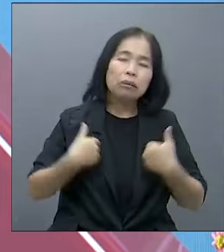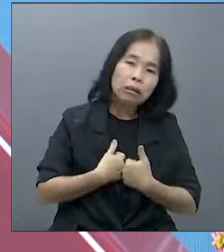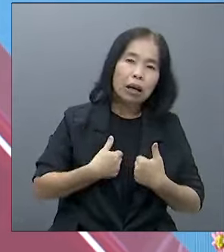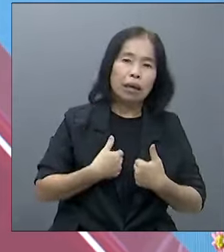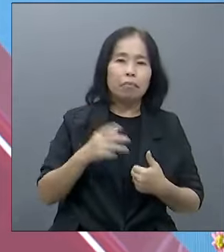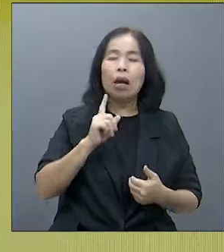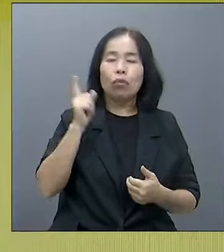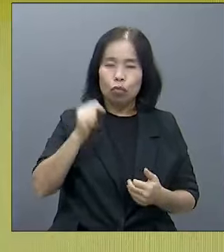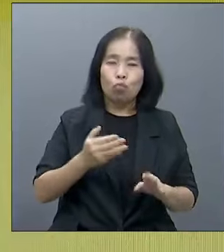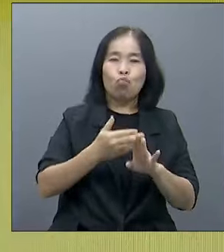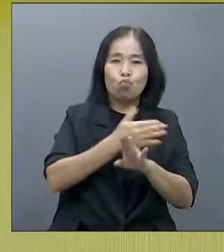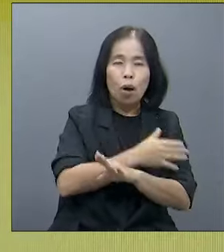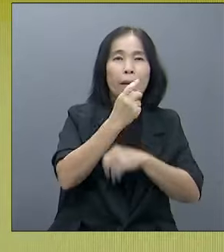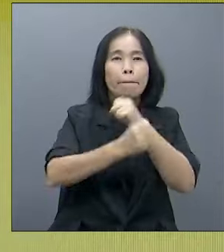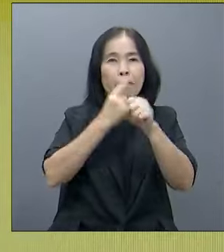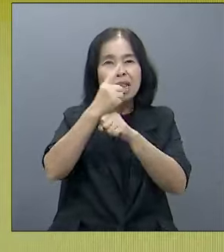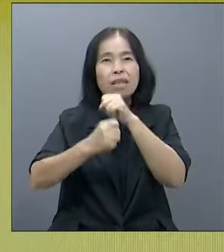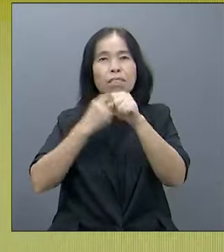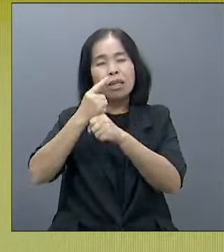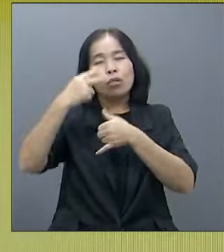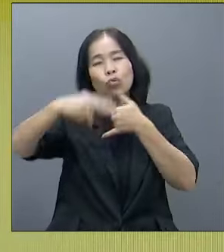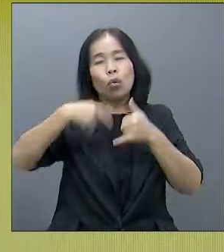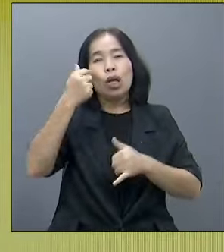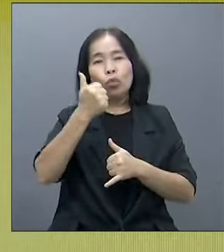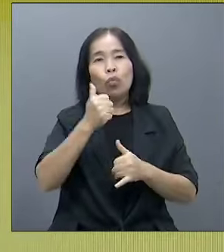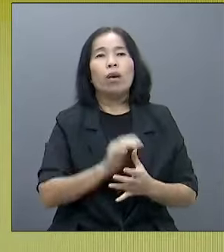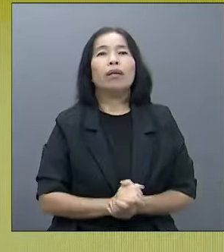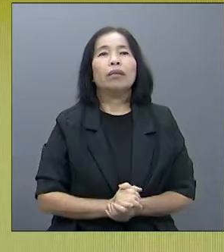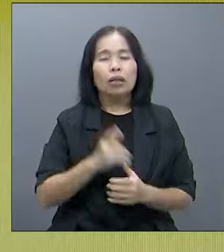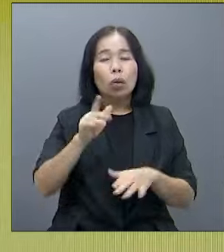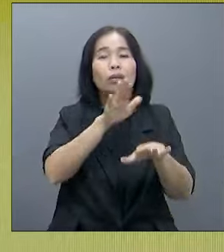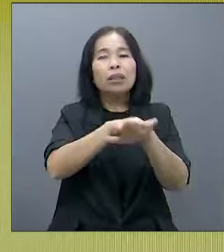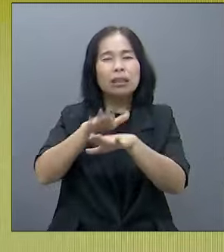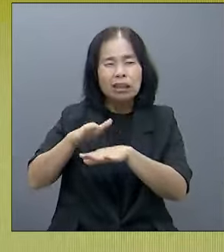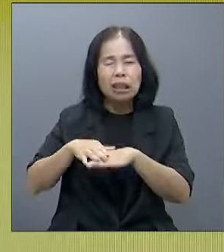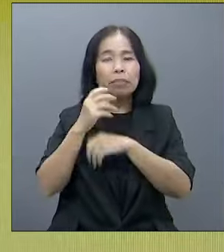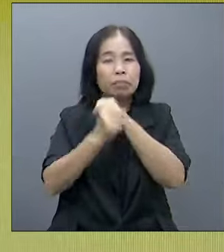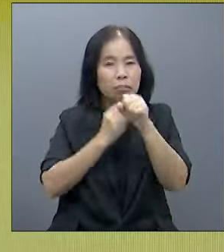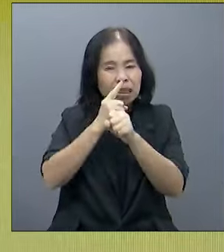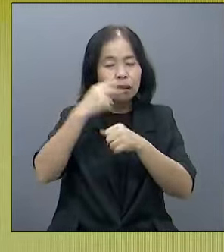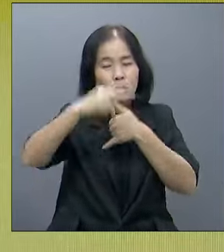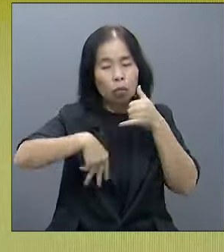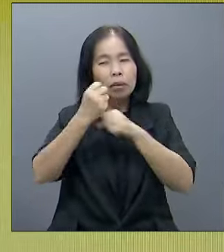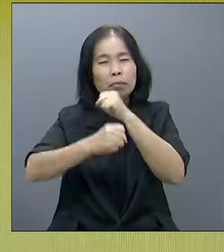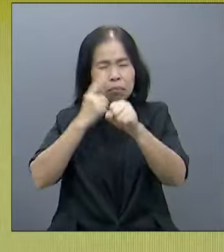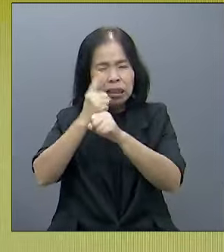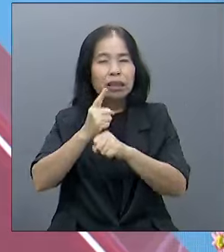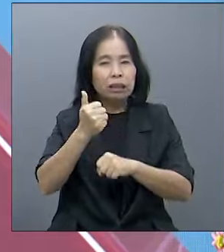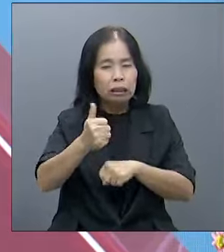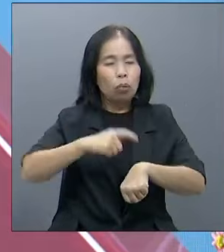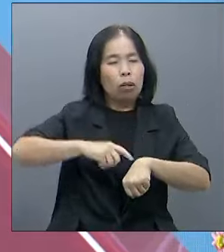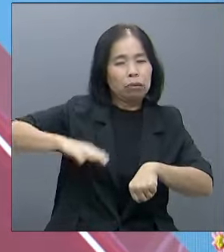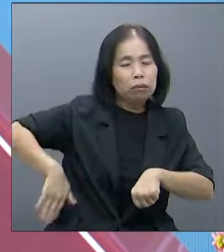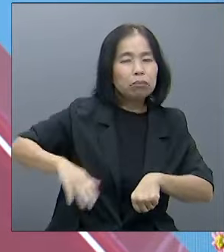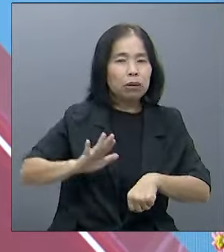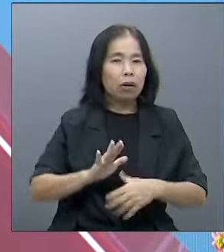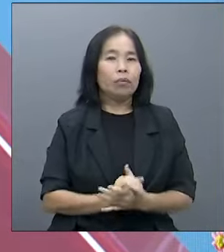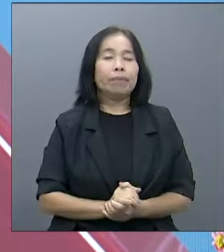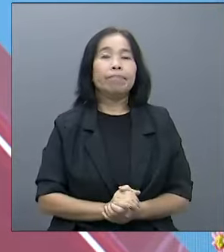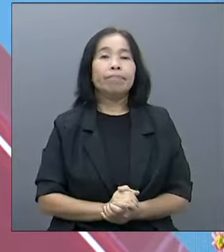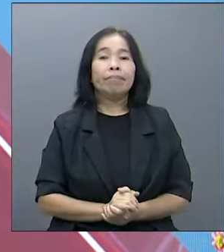รวจสุขภาพปีละครั้งไงคุณผู้ชม ครับ มอนิเตอร์ไว้หน่อยนะคะจะได้ไม่เป็นการเขาเรียกว่าสายเกินไปเนาะ ครับคุณผู้ชมครับสำหรับ